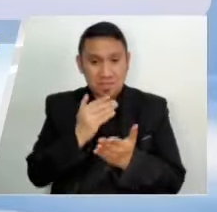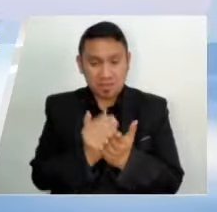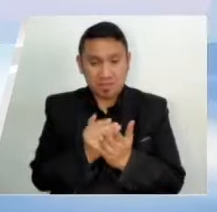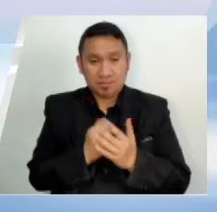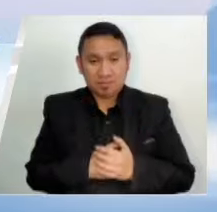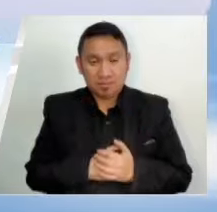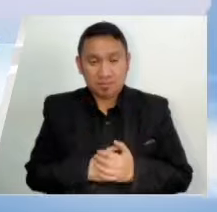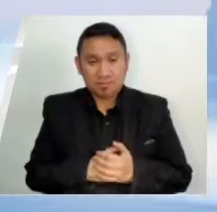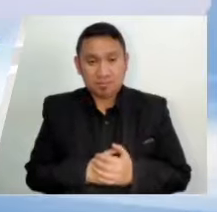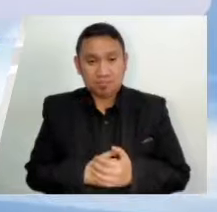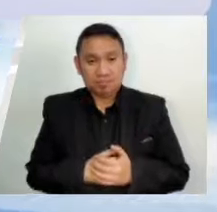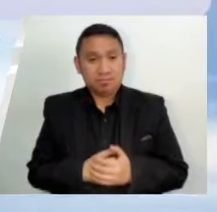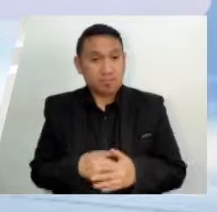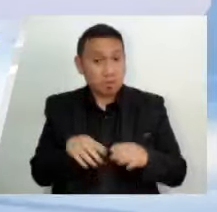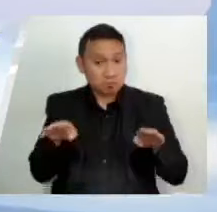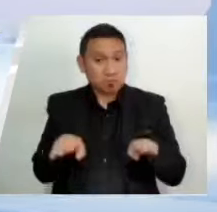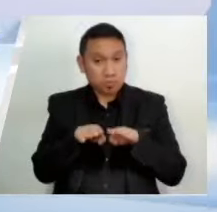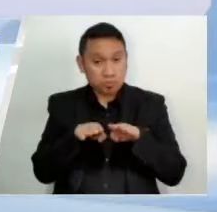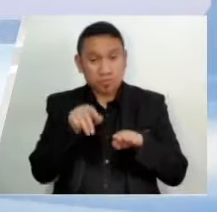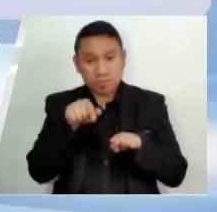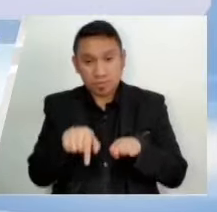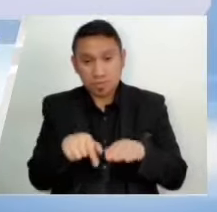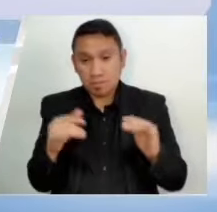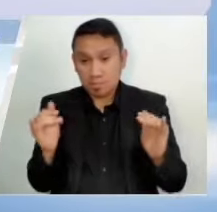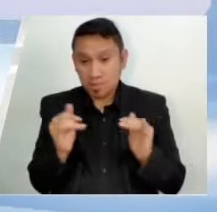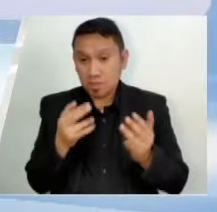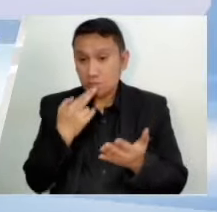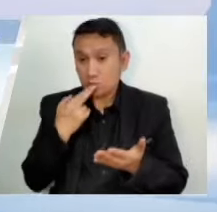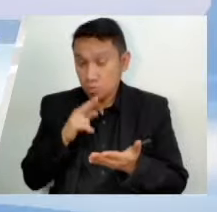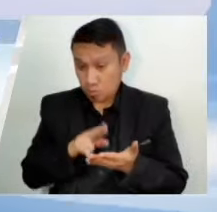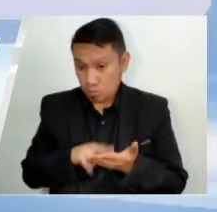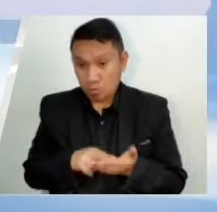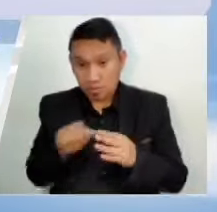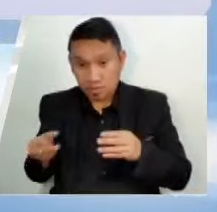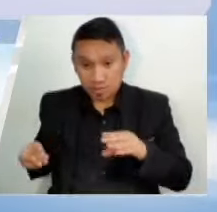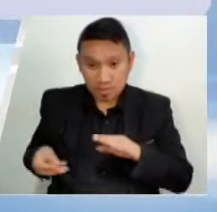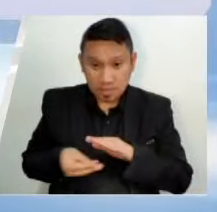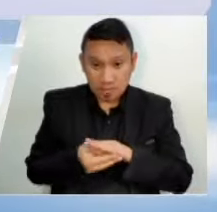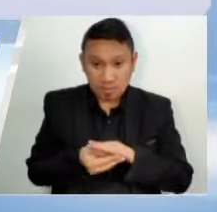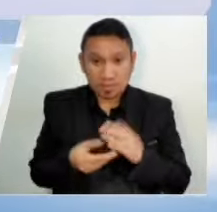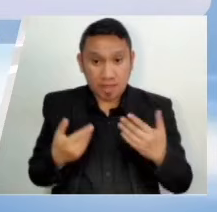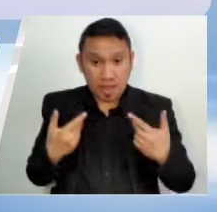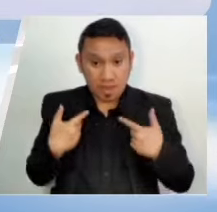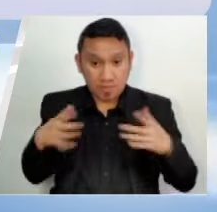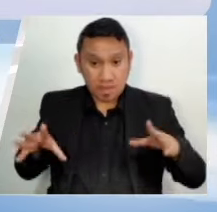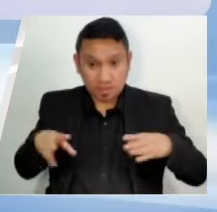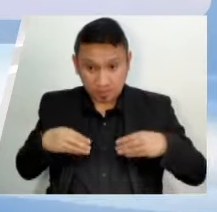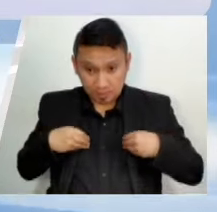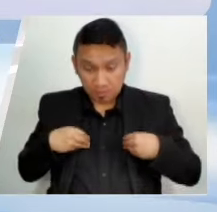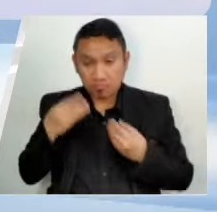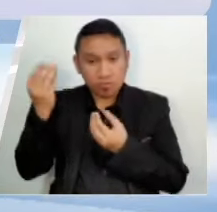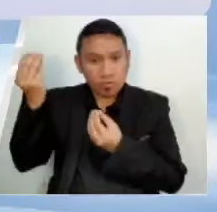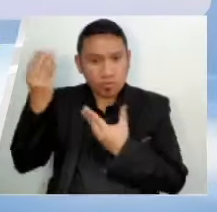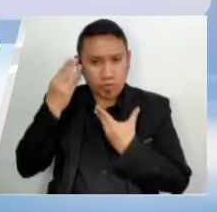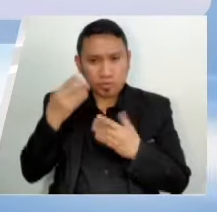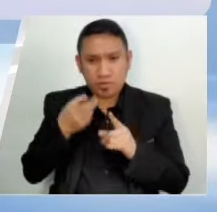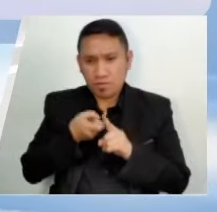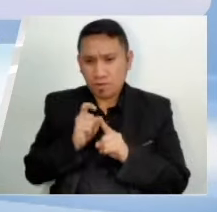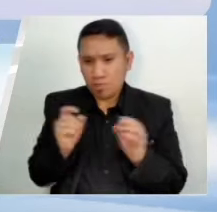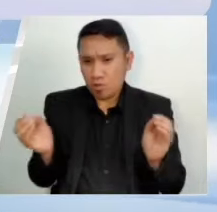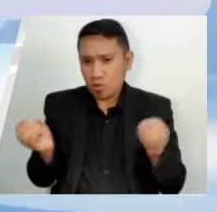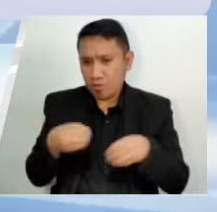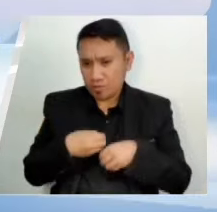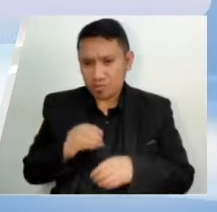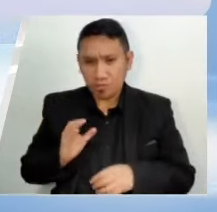Conference Committee Report o BICOM na raw ito, tila isiningit. May natanggap din daw siyang impormasyon mula sa isang opisina sa Kamara